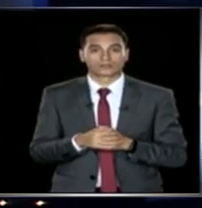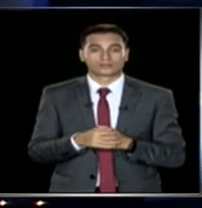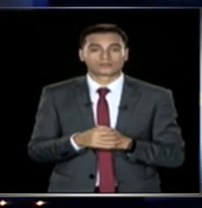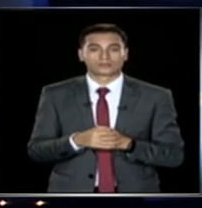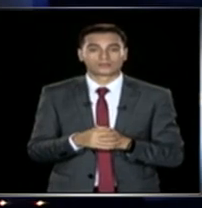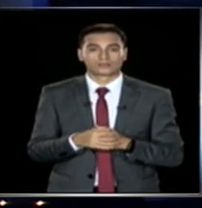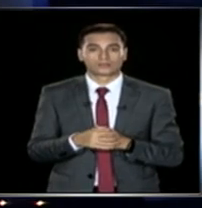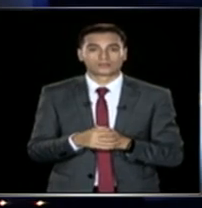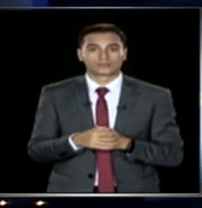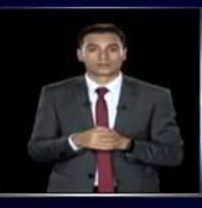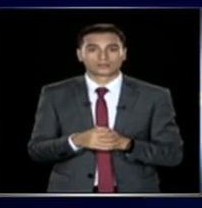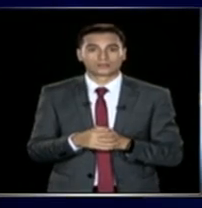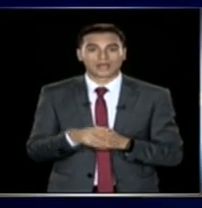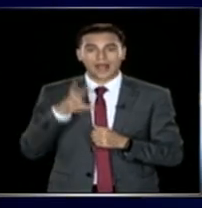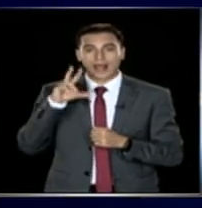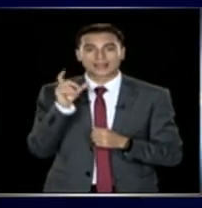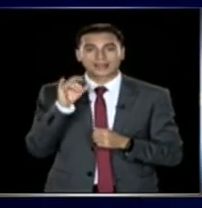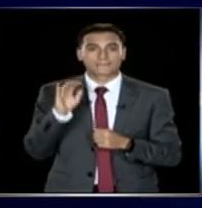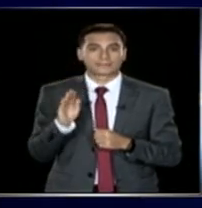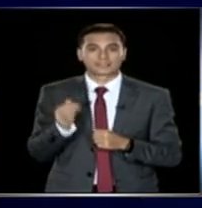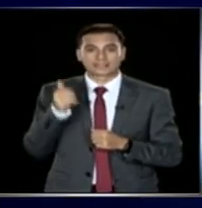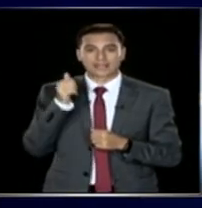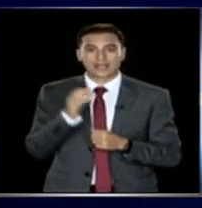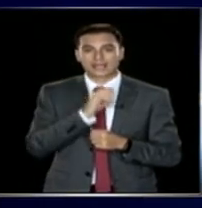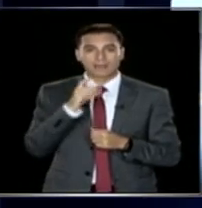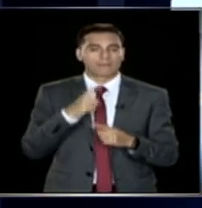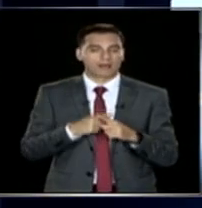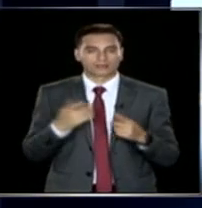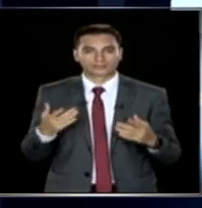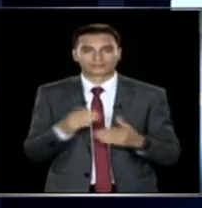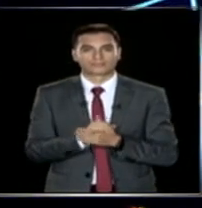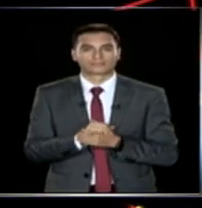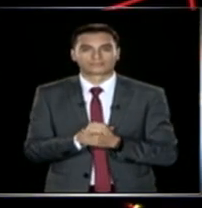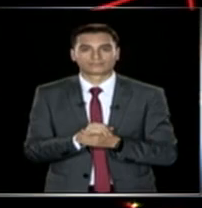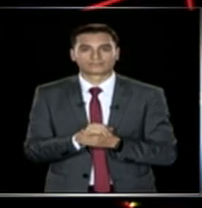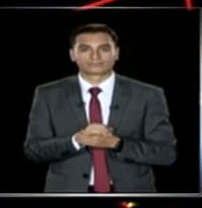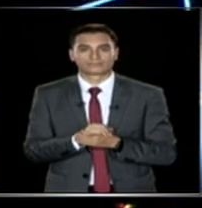إجابتك. النمسا إن شاء الله. النمسا إجابة خاطئة.